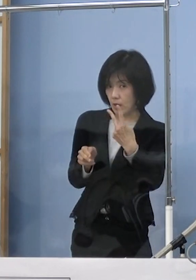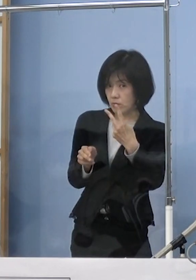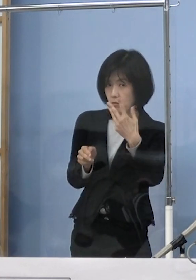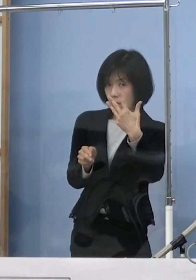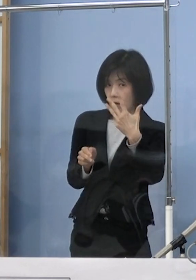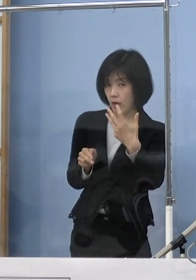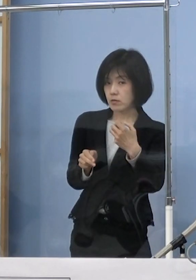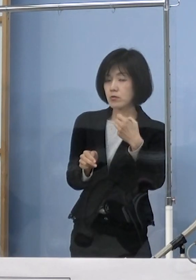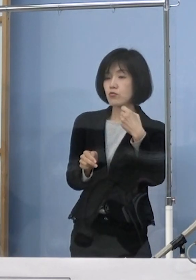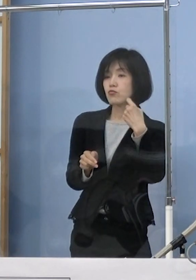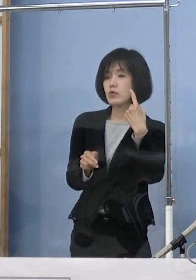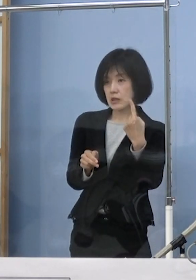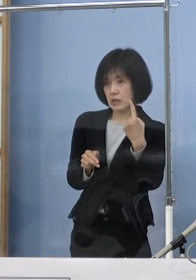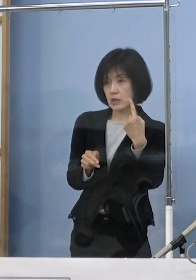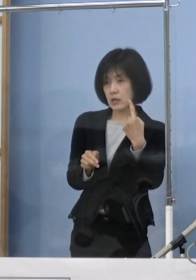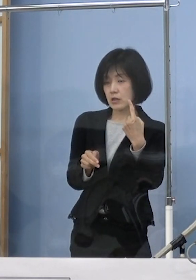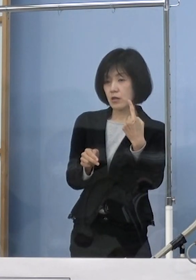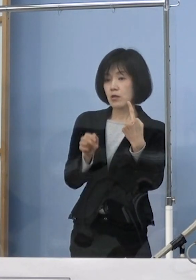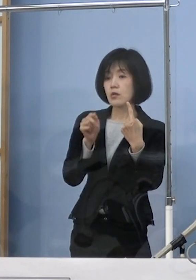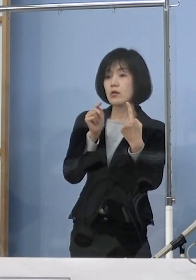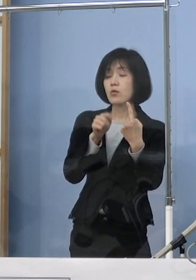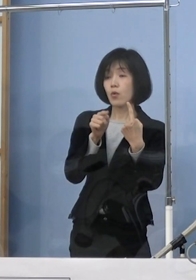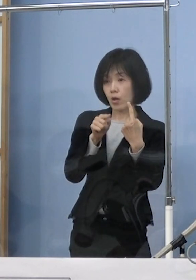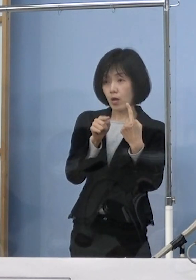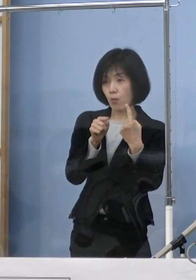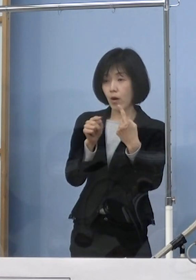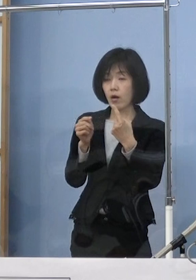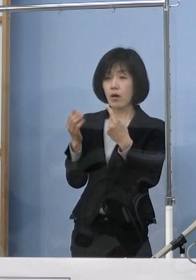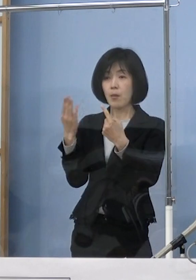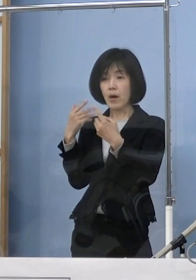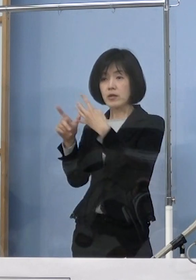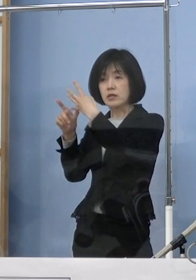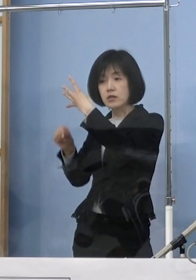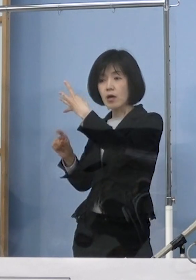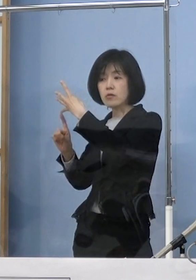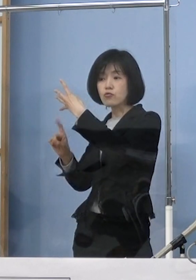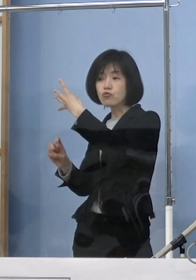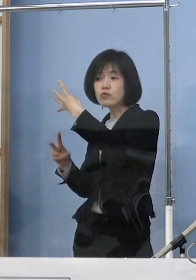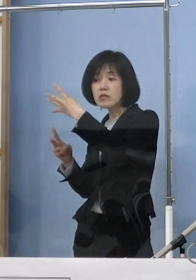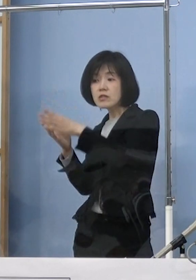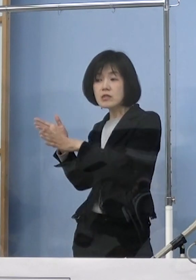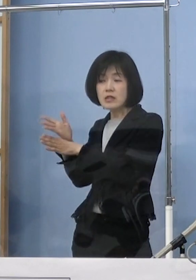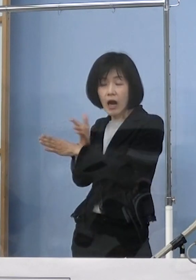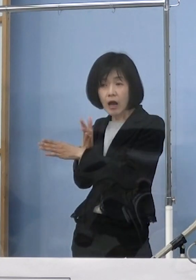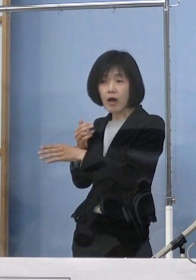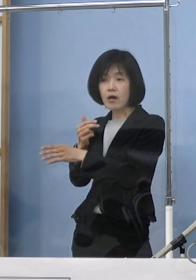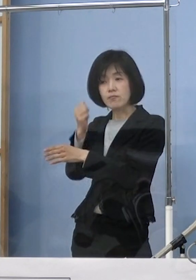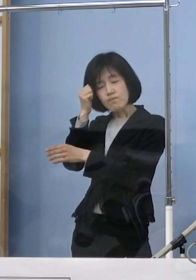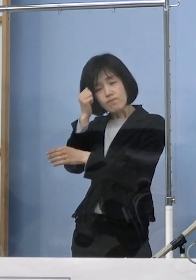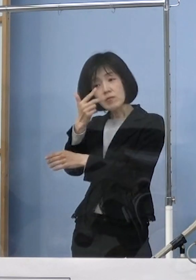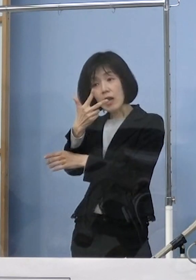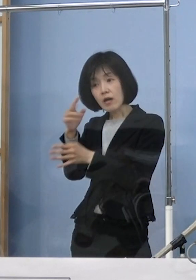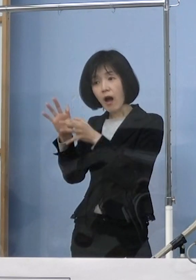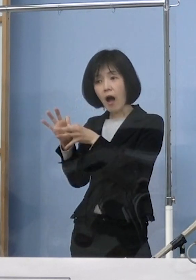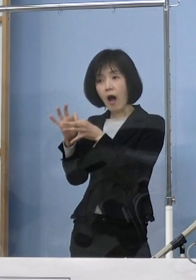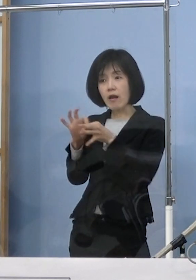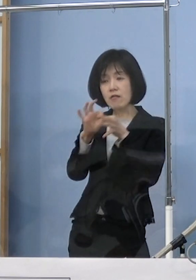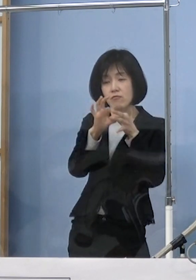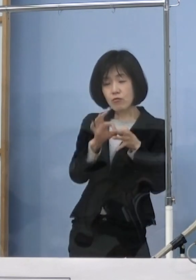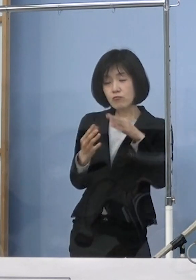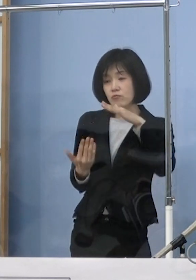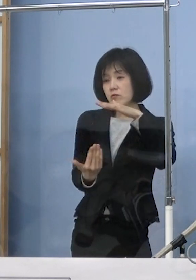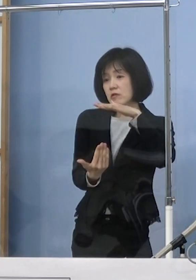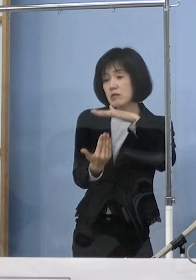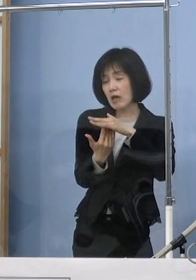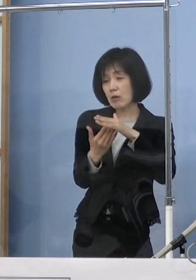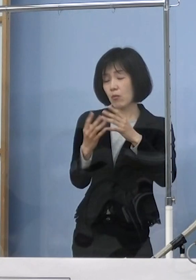281名、こちらの数字は4月の12日から7日連続での過去最高更